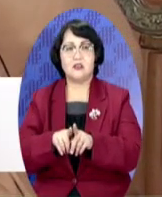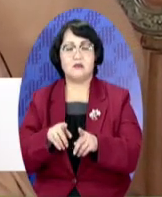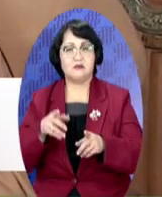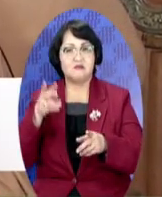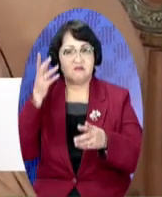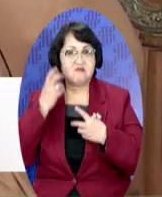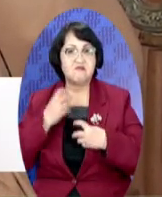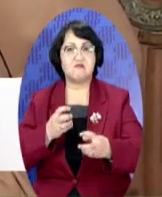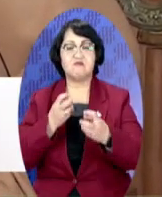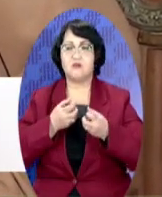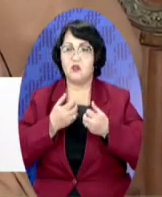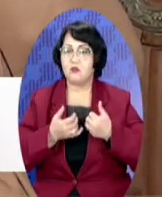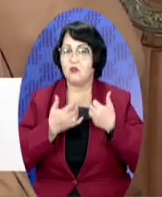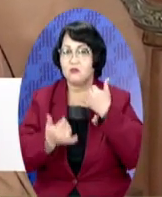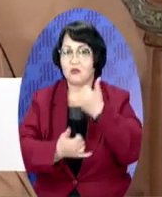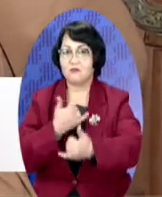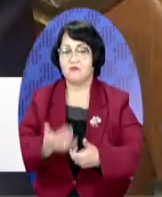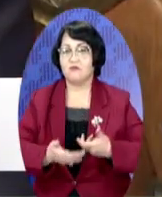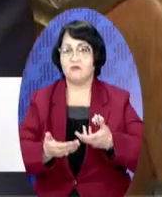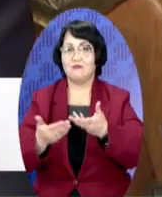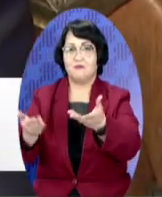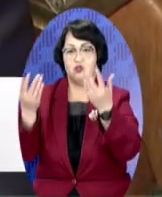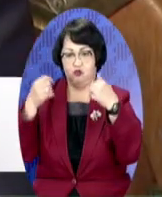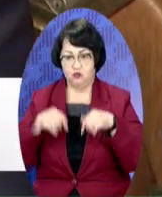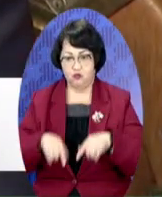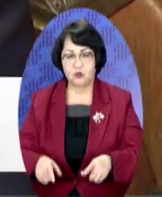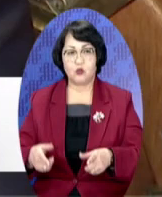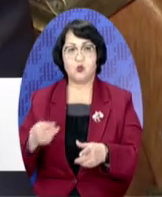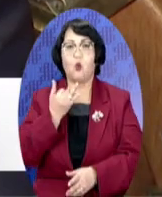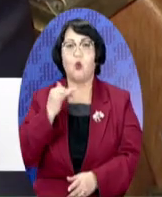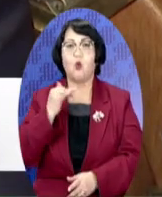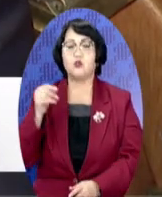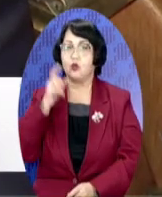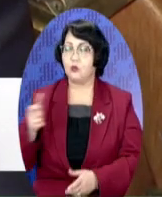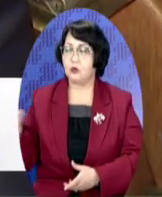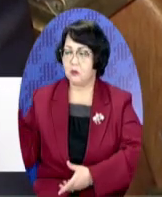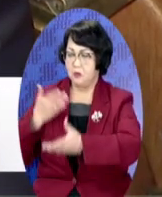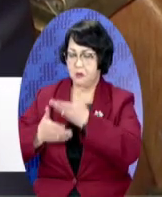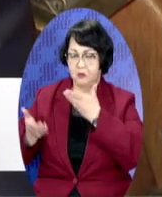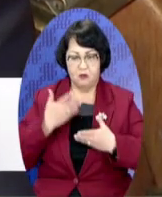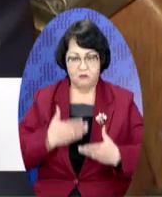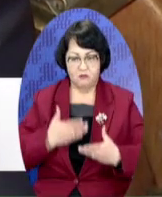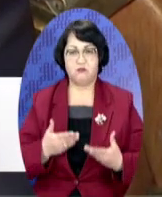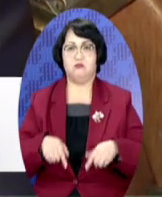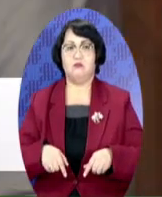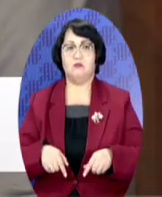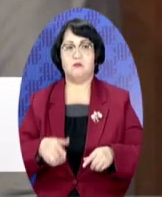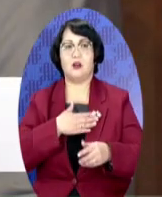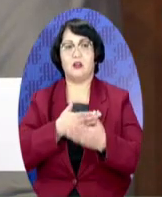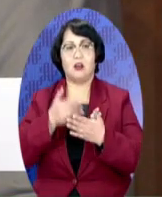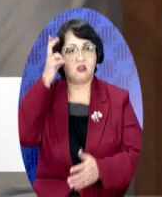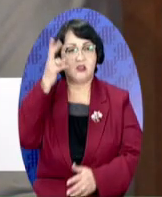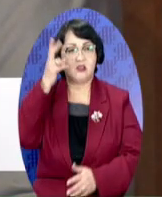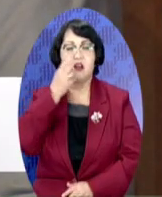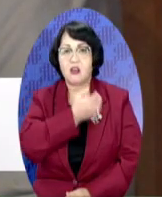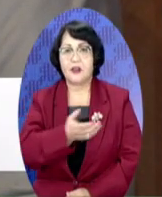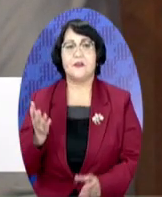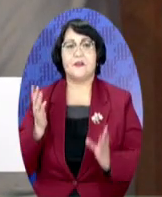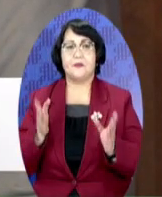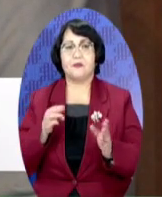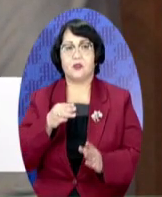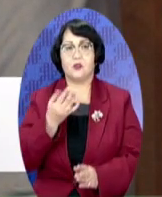дамжуулан өртөөлн тээсээр өнөөгийн бидэнд авчирсан туульчдаа талархаж байна гэдгийг төрийн тэргүүн илэрхийлээд байна. Энэ удаа